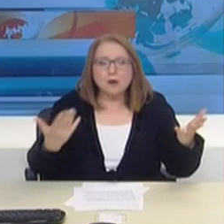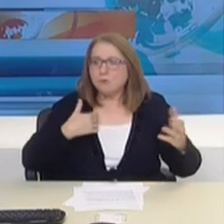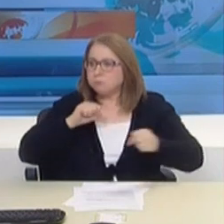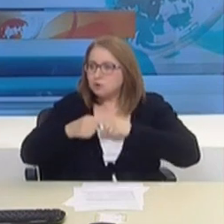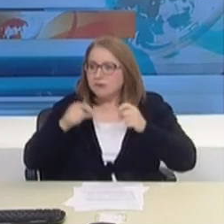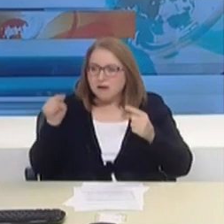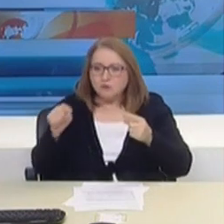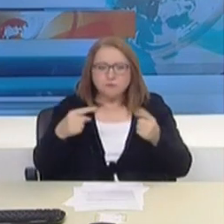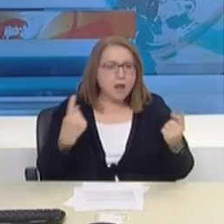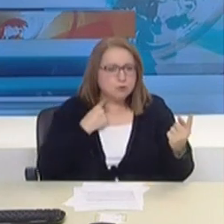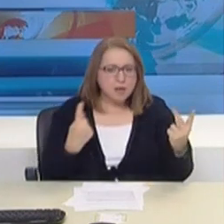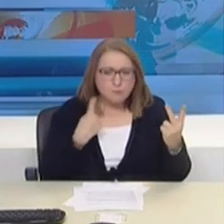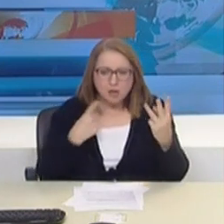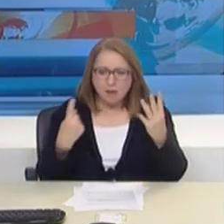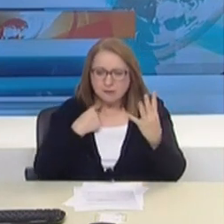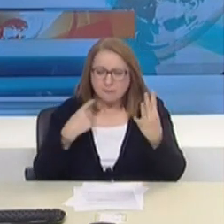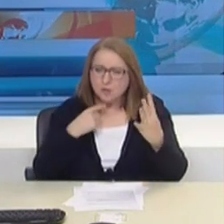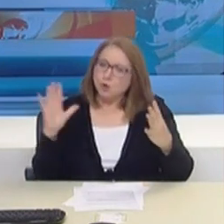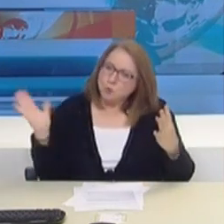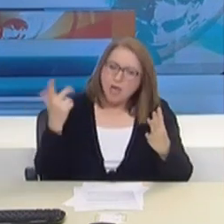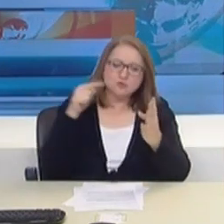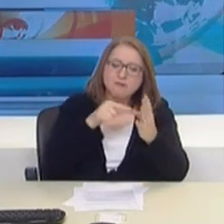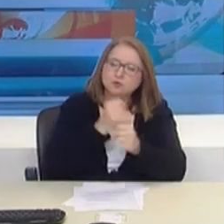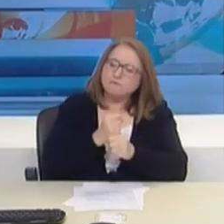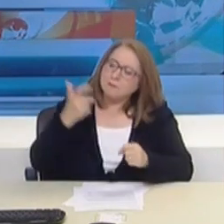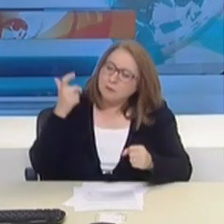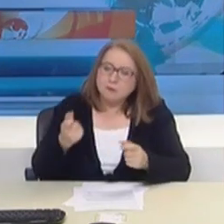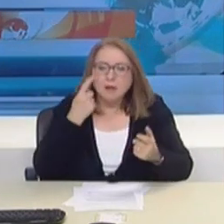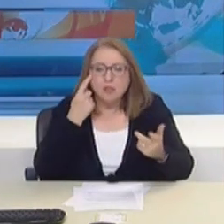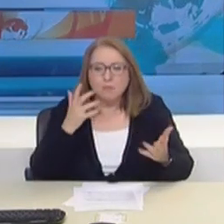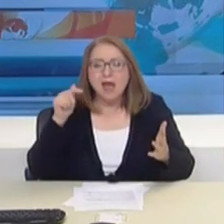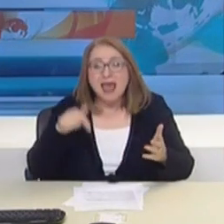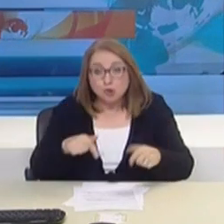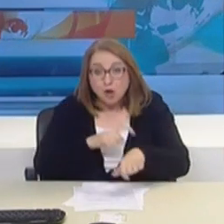πατρίδα μας. Αλλά δεν είναι η πρώτη μας προτεραιότητα αυτή τη στιγμή. Σας ευχαριστούμε πολύ.